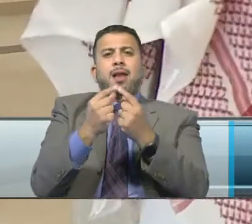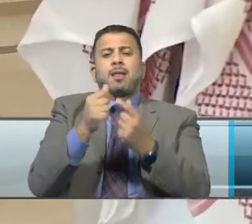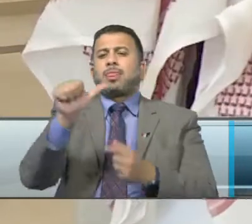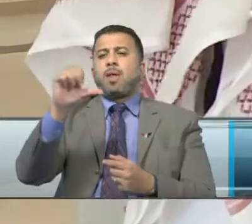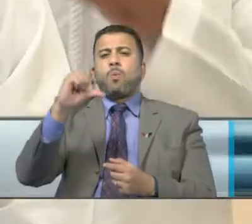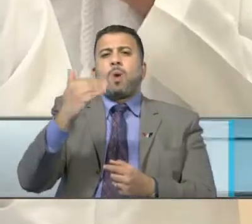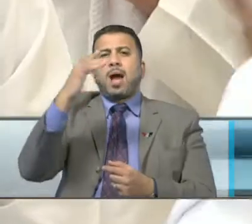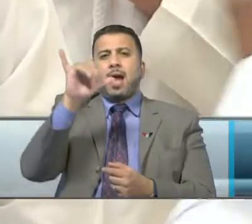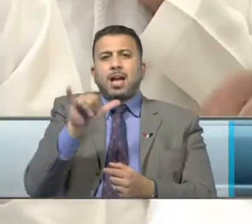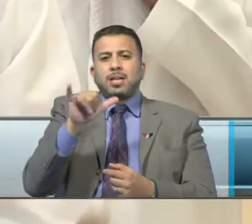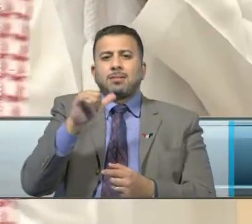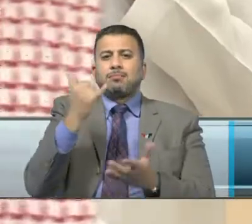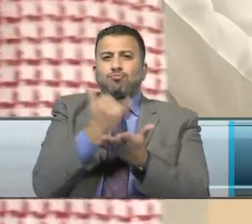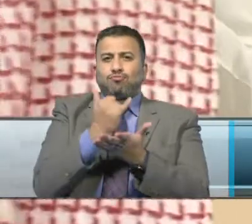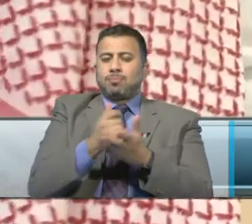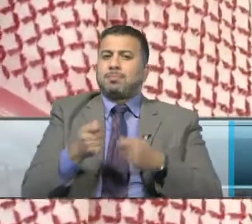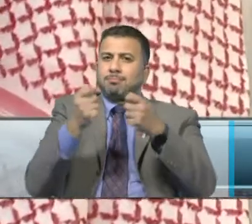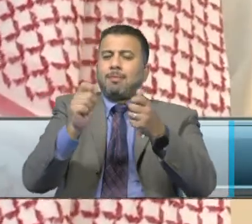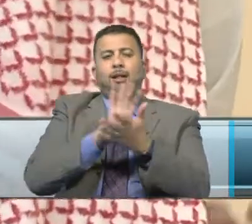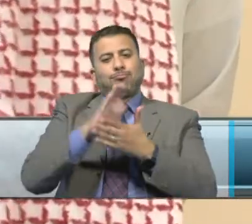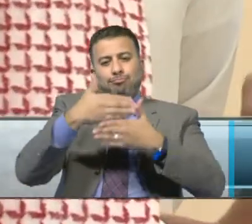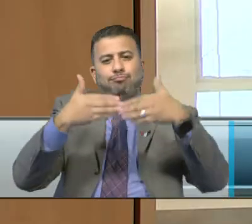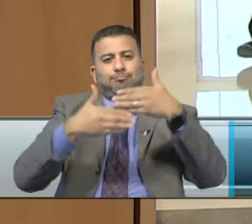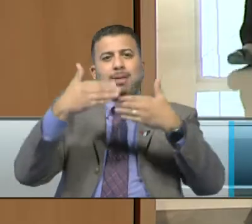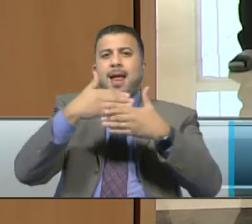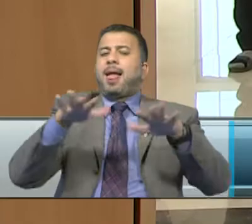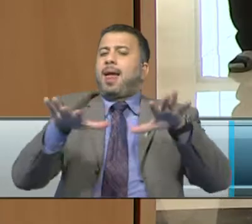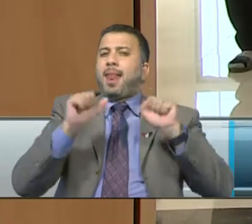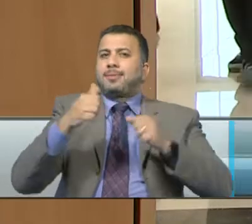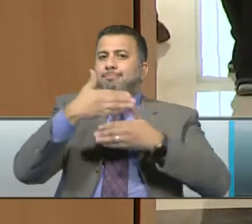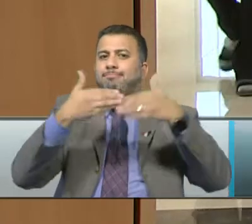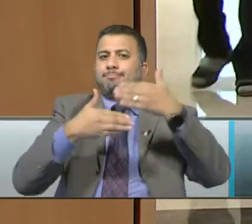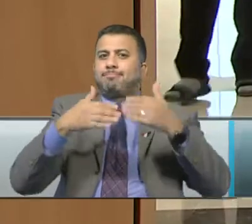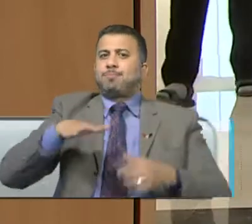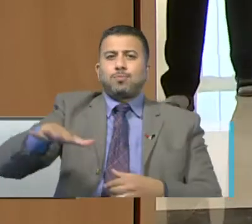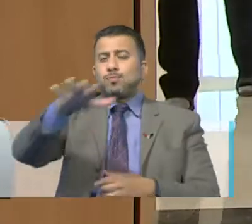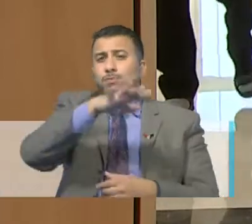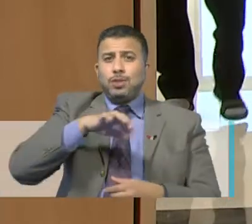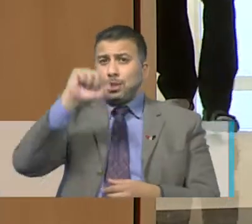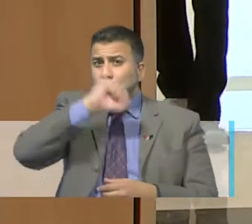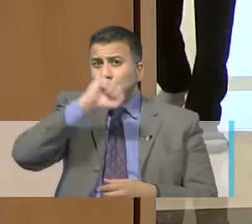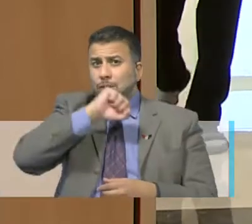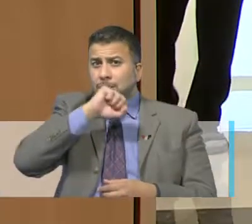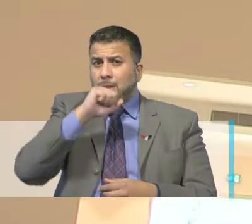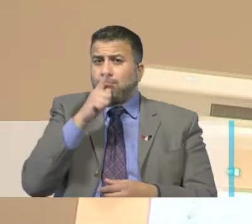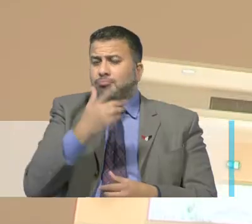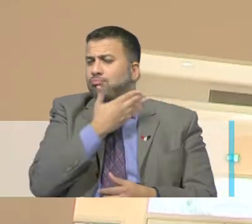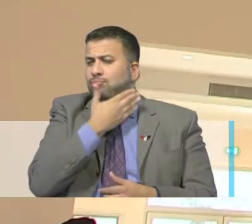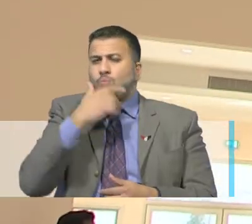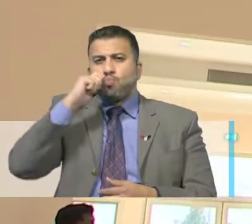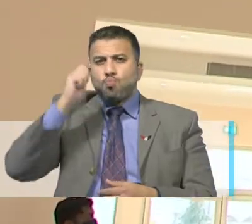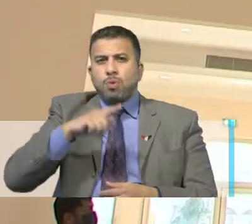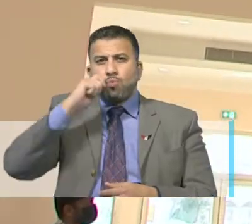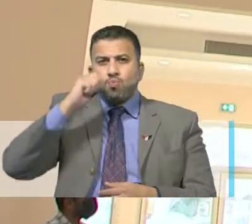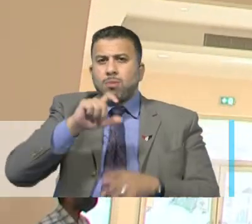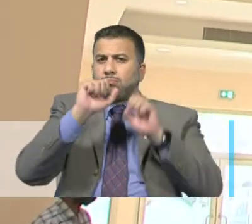الضواحي والقرى بالشارقة التي تعكف على إنشاء مجالس في كافة أنحاء الإمارة لخدمة المواطنين في العديد من